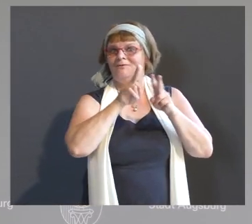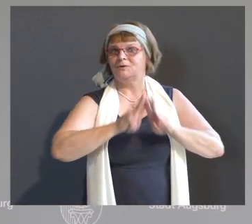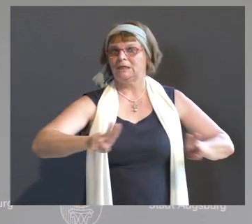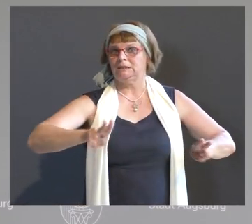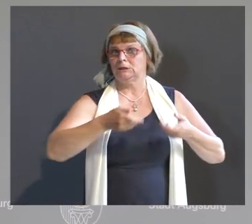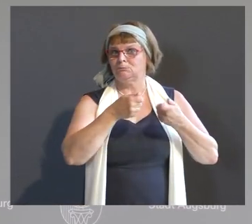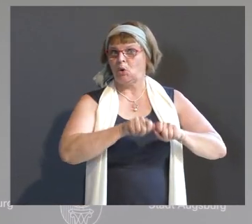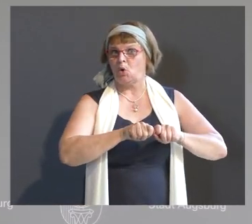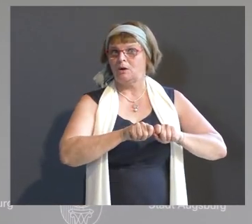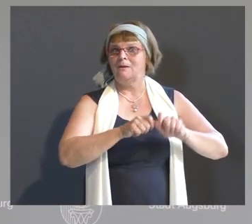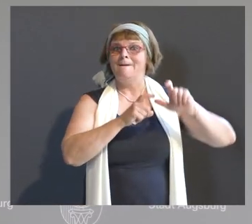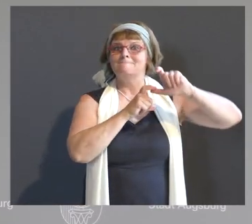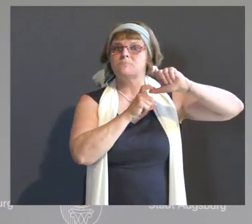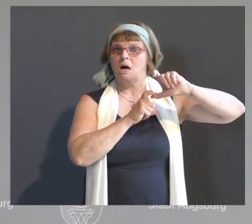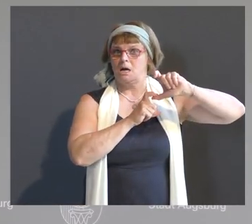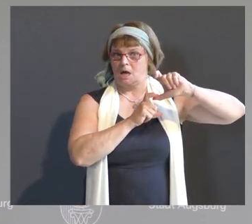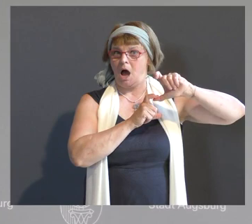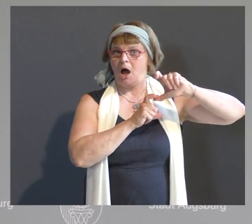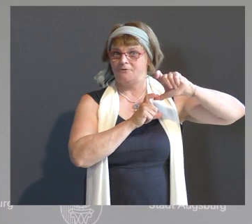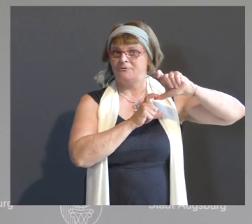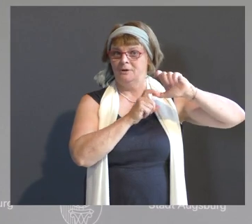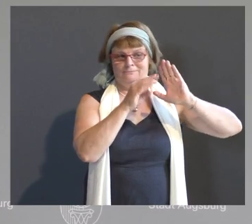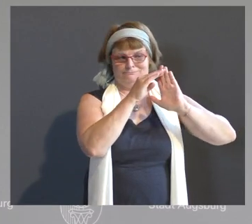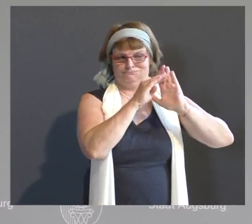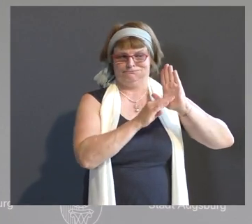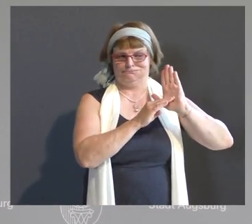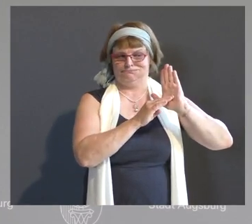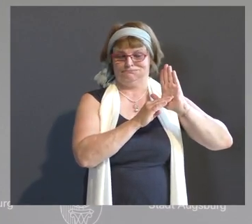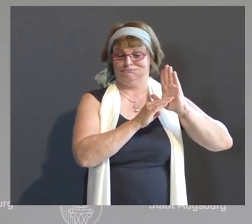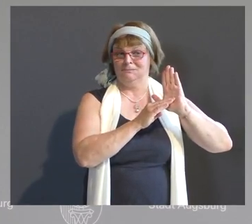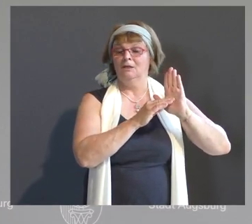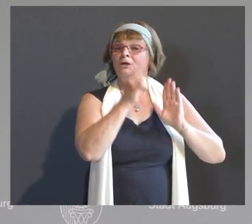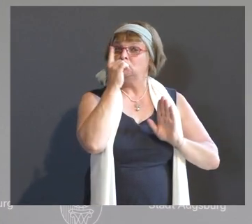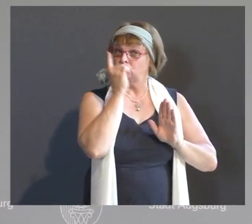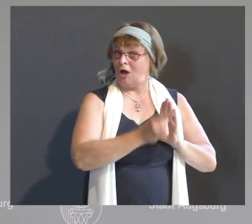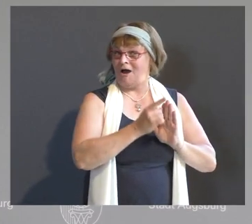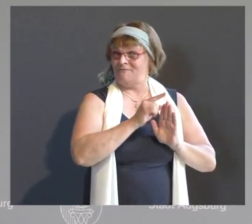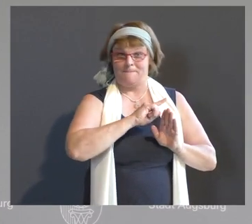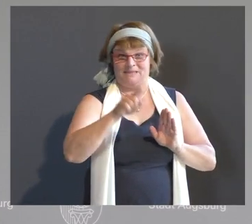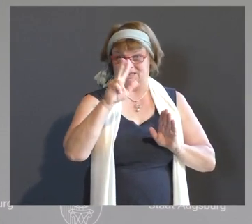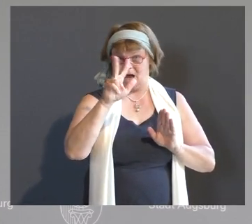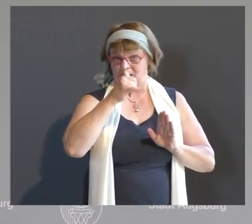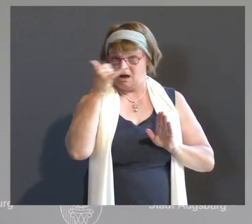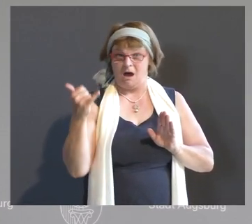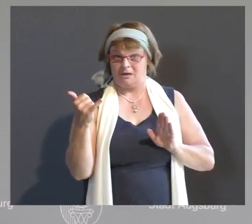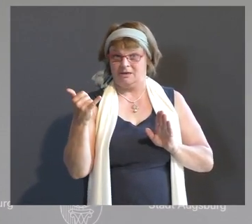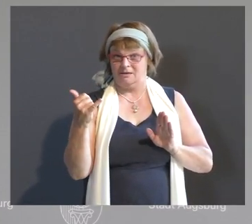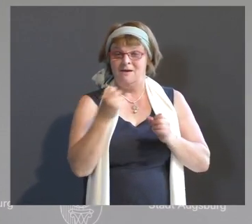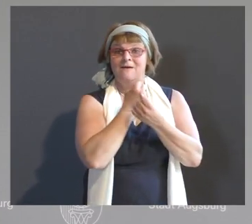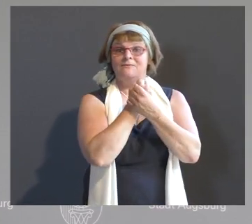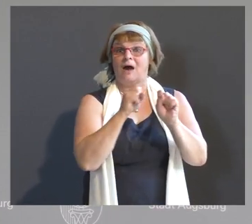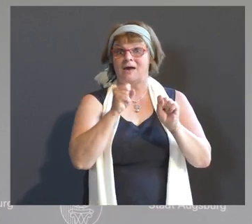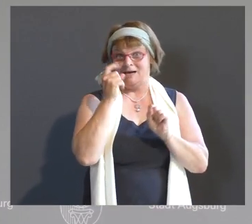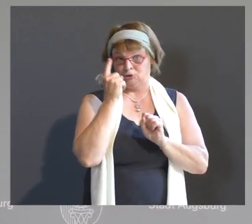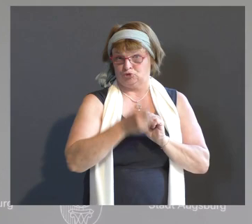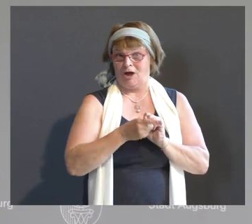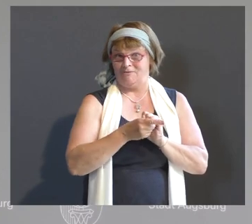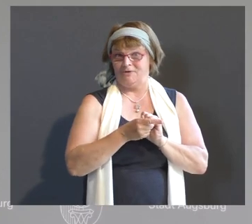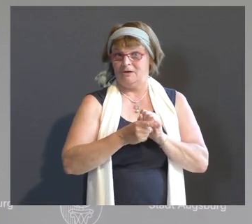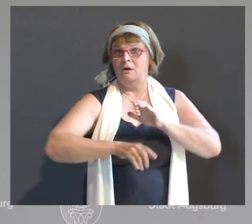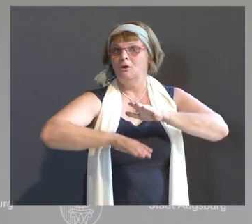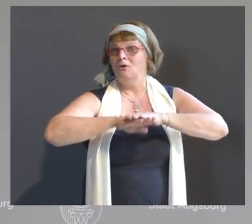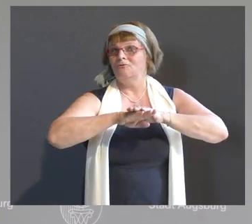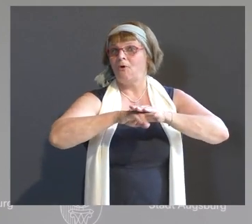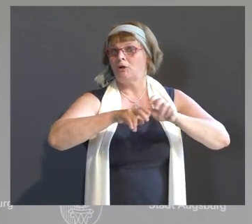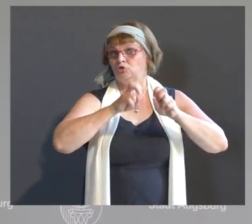§ 125 StGB im Strafrahmen bis zu 3 Jahren Freiheitsstrafe und des tätlichen Angriffs auf